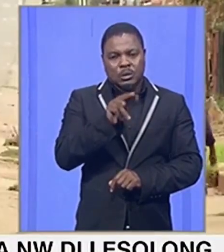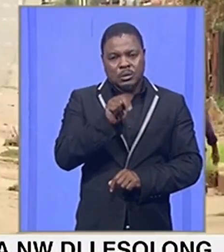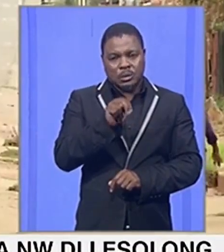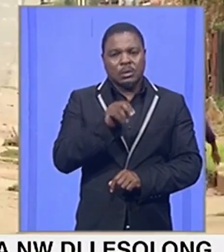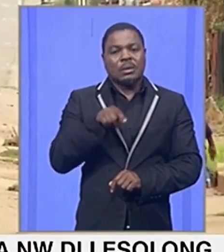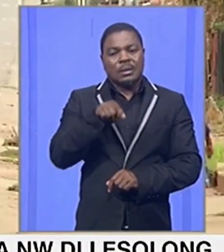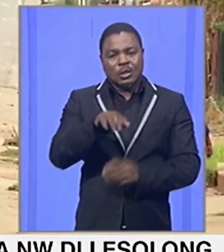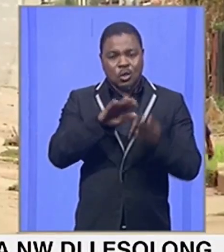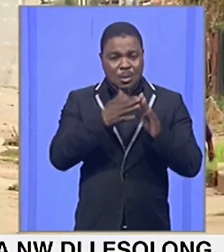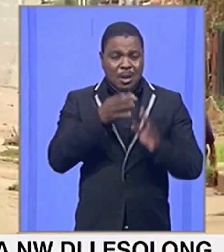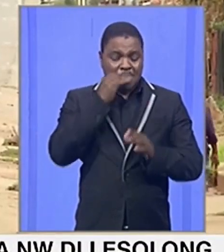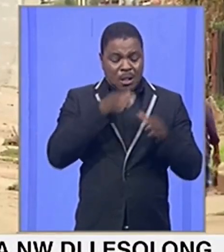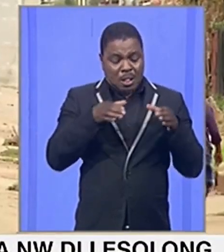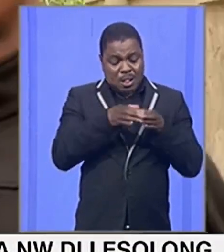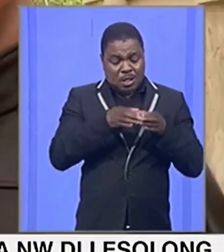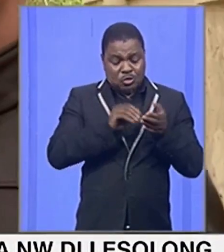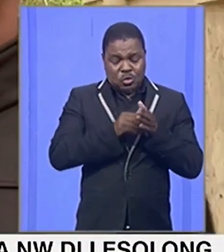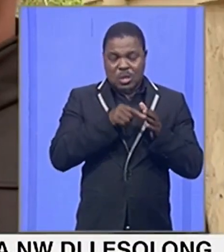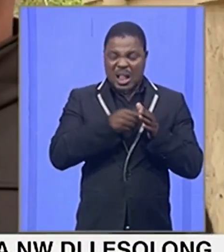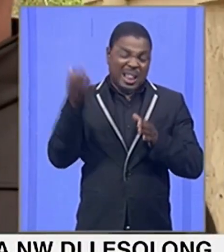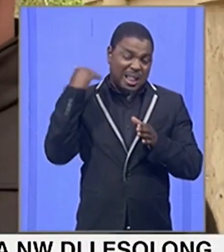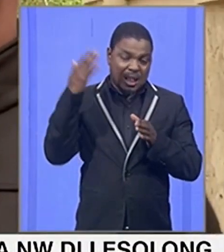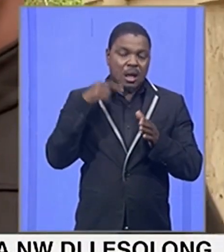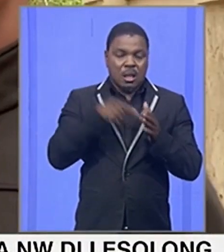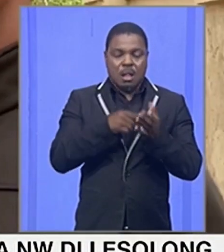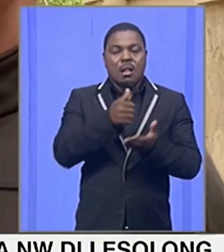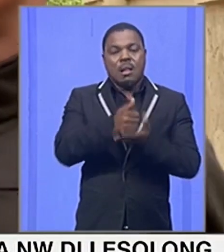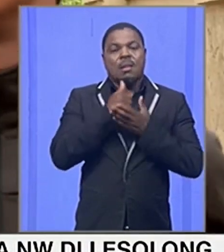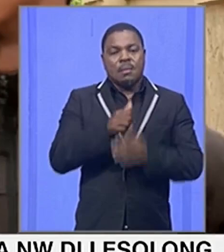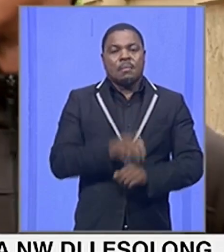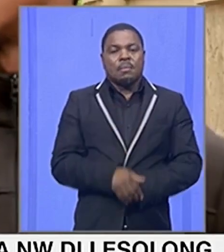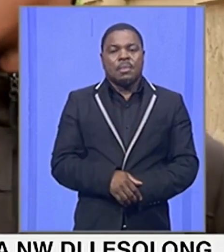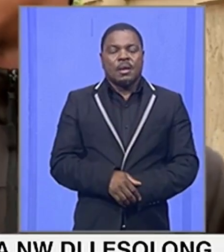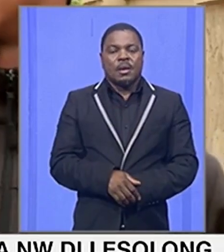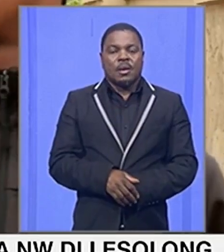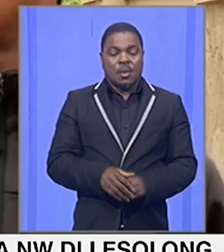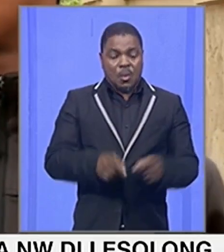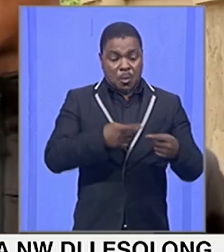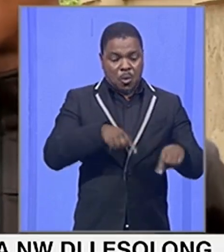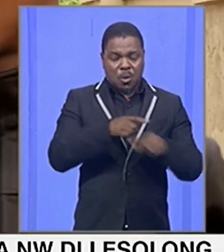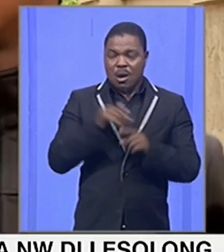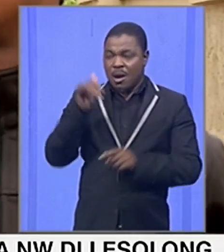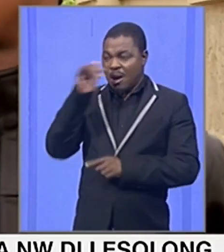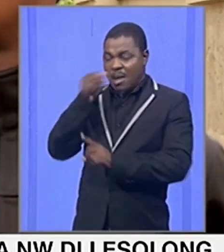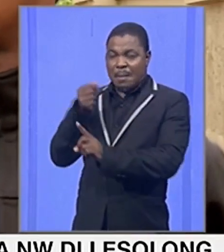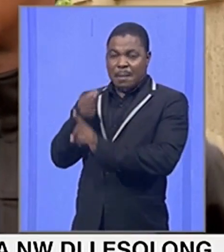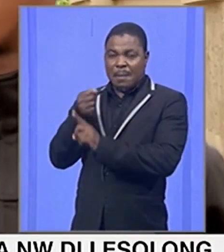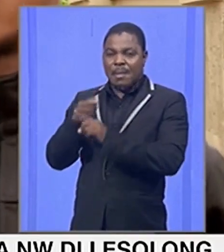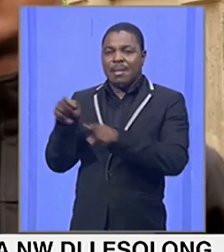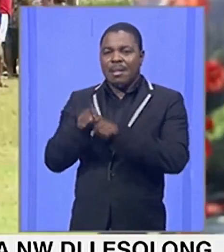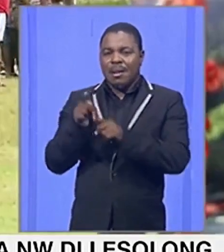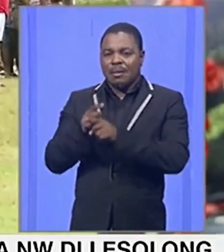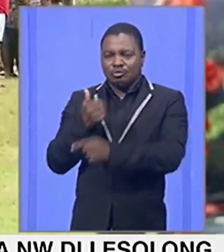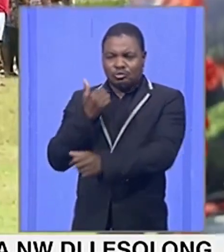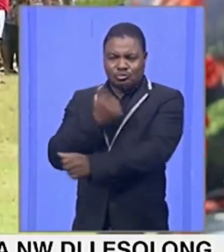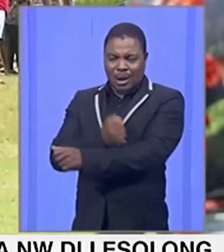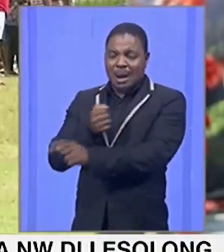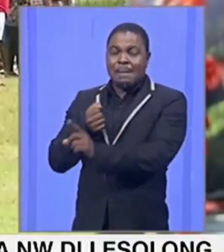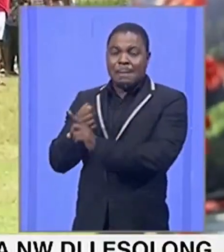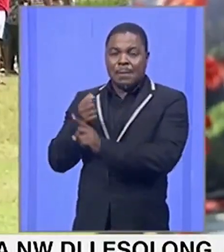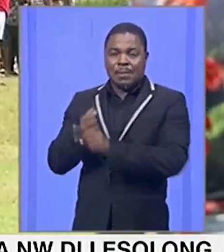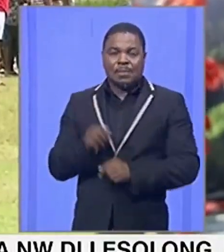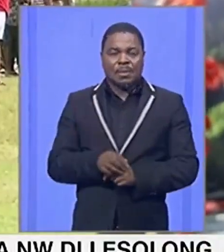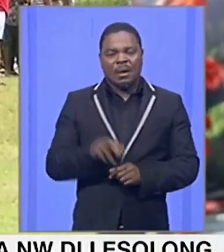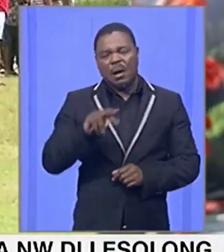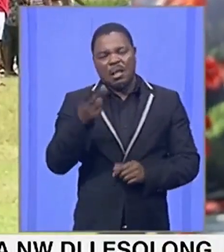maqulwana se ba thusa haholo. They are fighting crime. Well, especially like taba di drugs so. Maqulwana